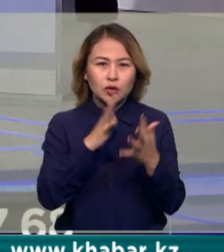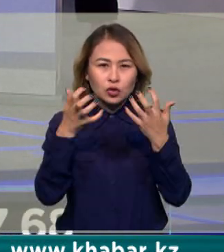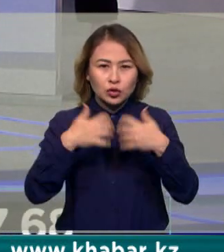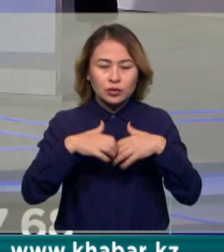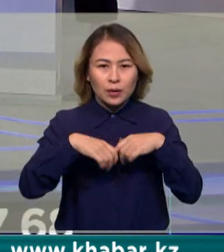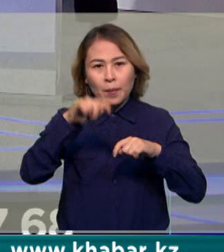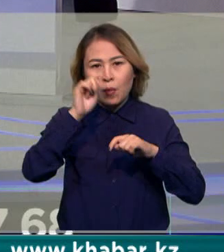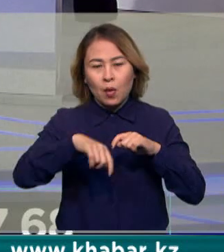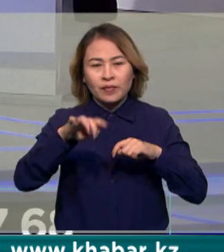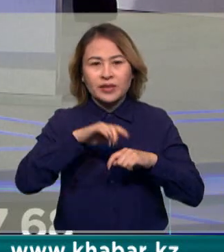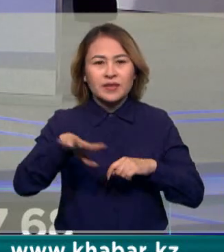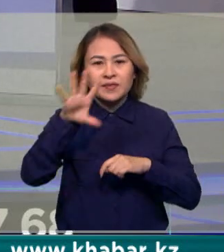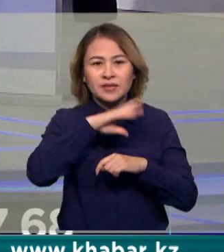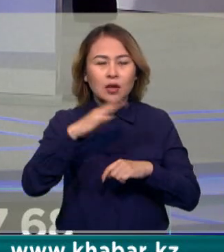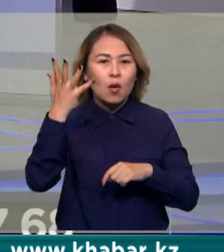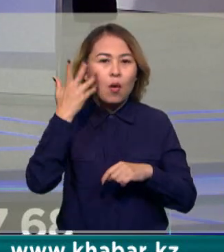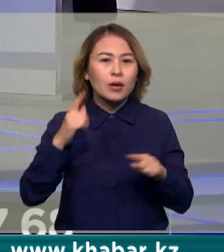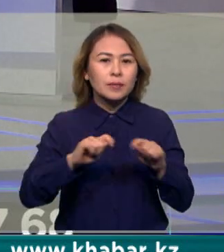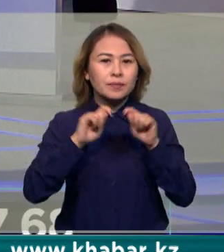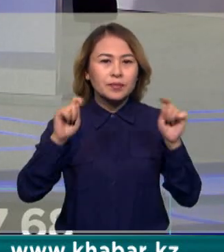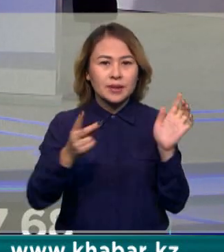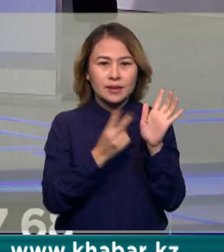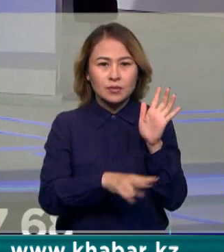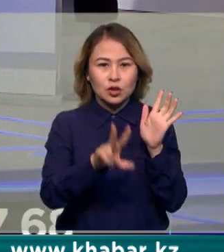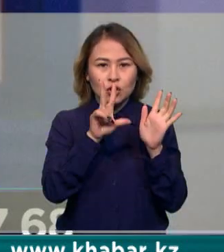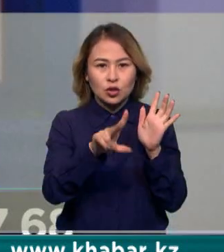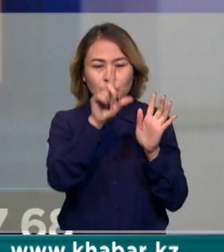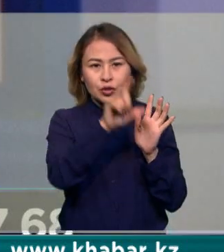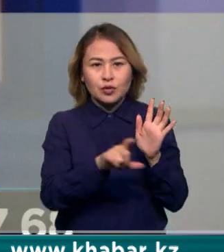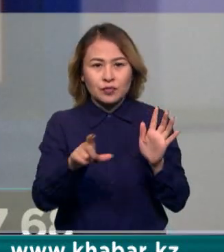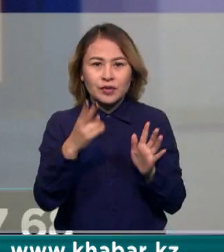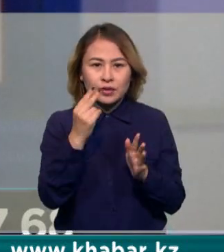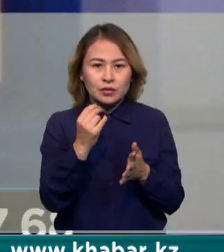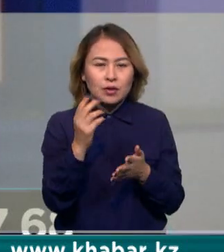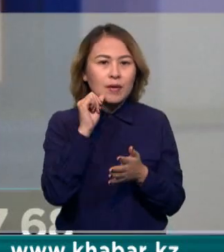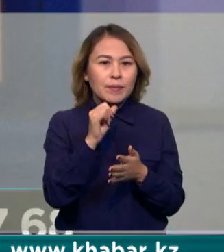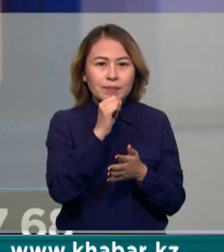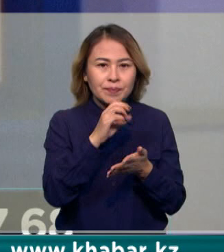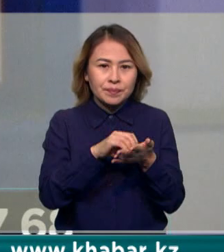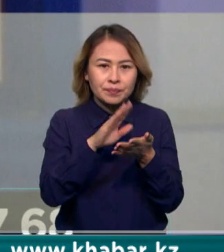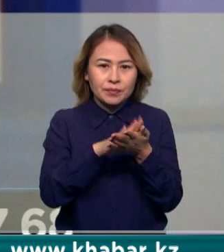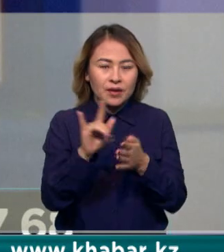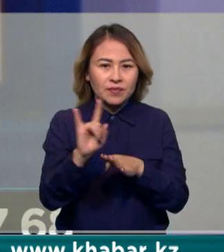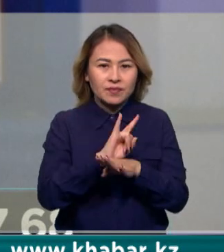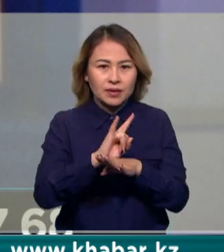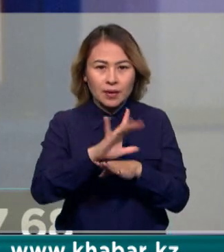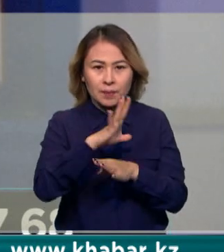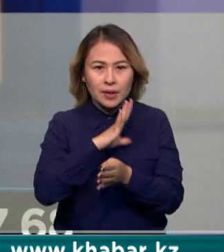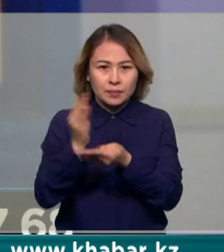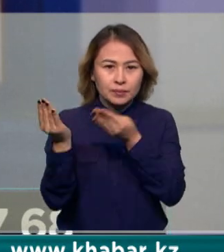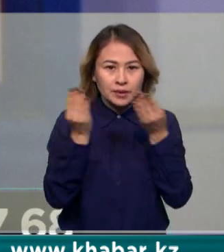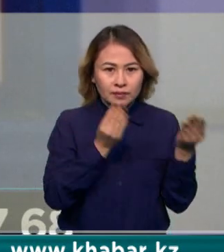мониторинг жүргізген болатынбыз. Оның қорытындысы бойынша 73 мың адамның қаржыны табысын жасыру арқылы алып келген анықталды. Ал